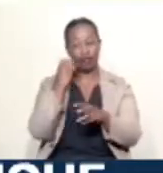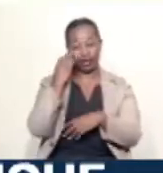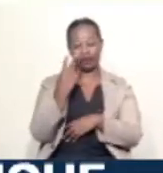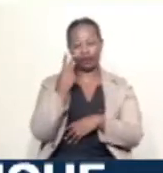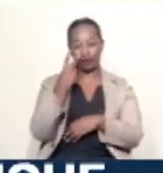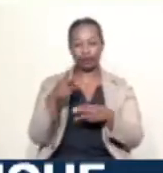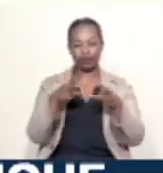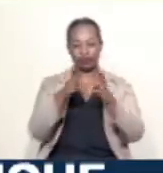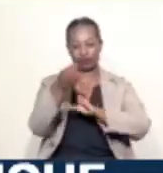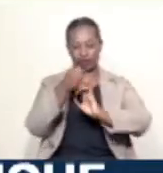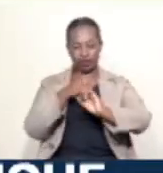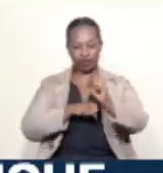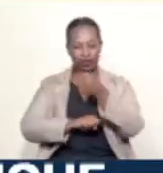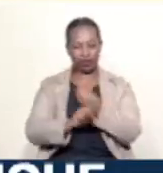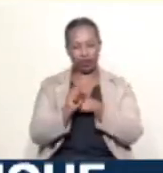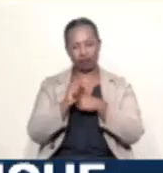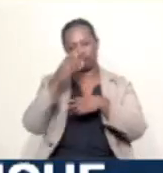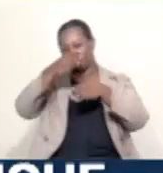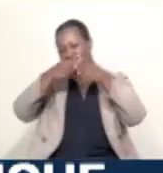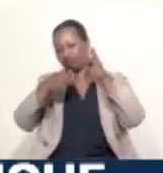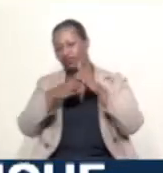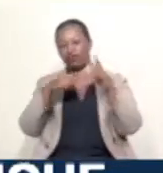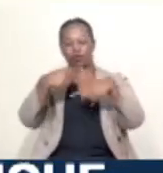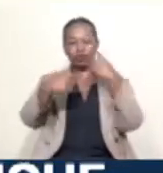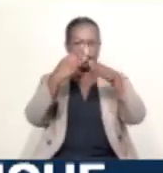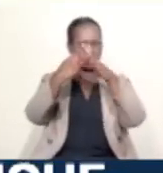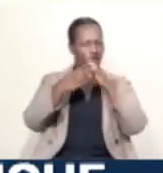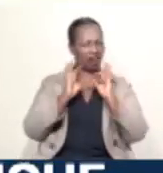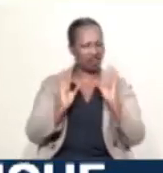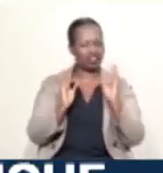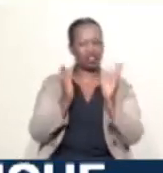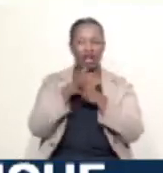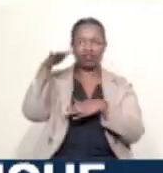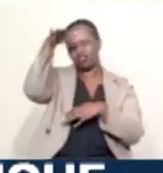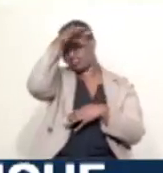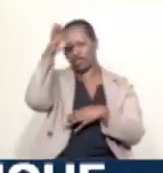buryo ibikorwa remezo biri hano bikomeje gusanwa ndetse